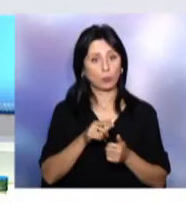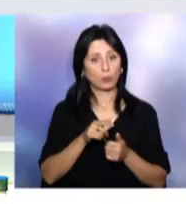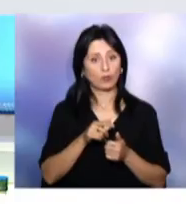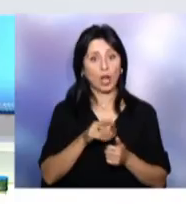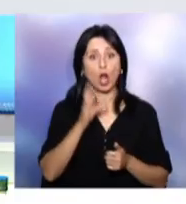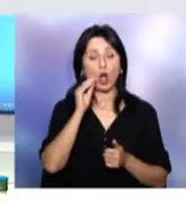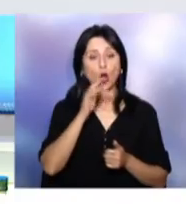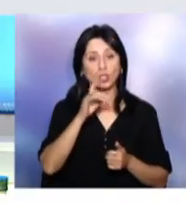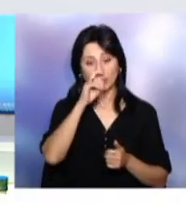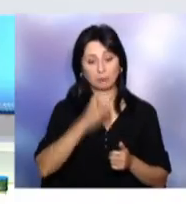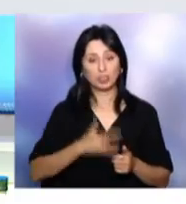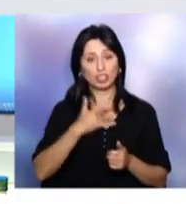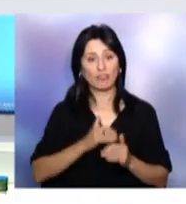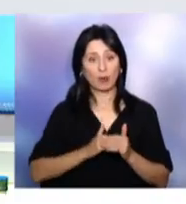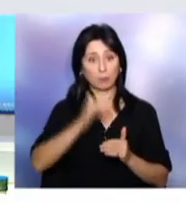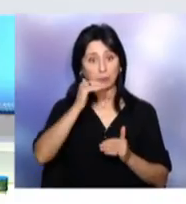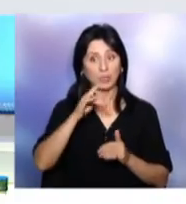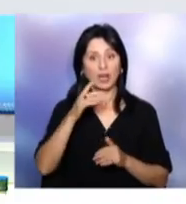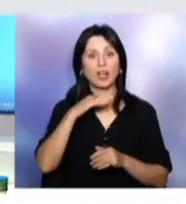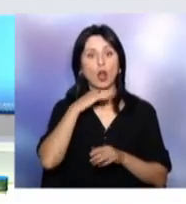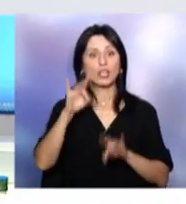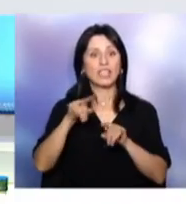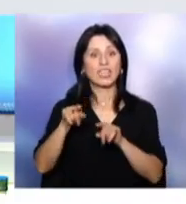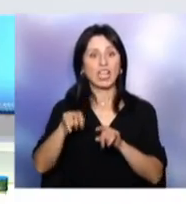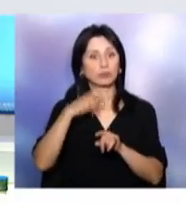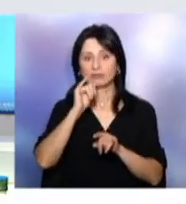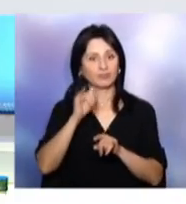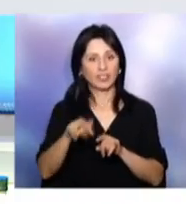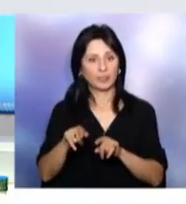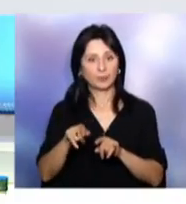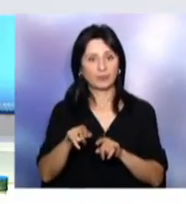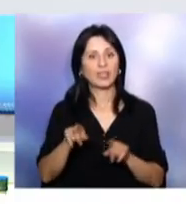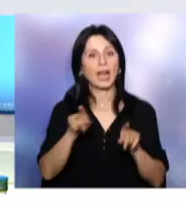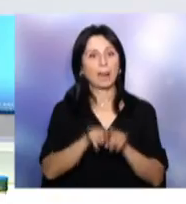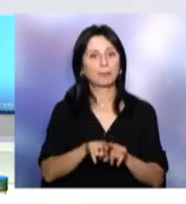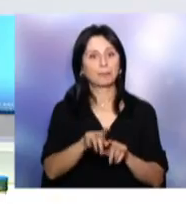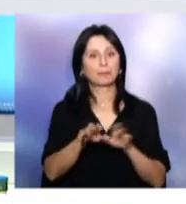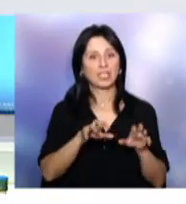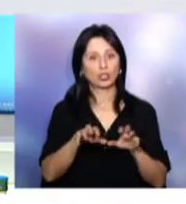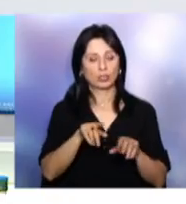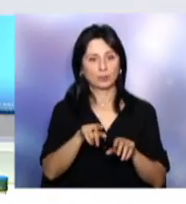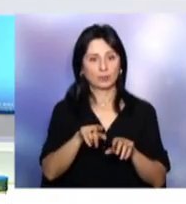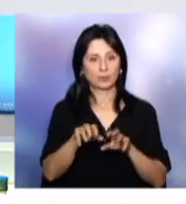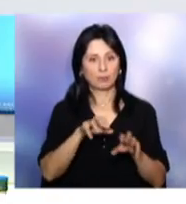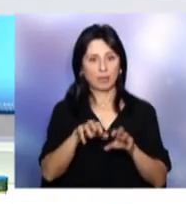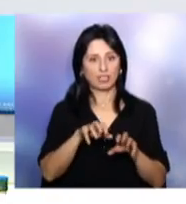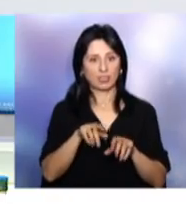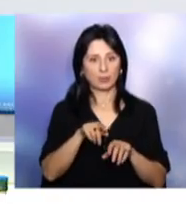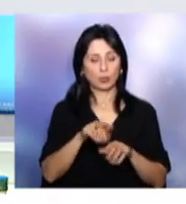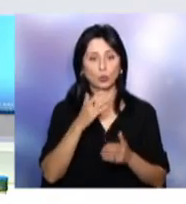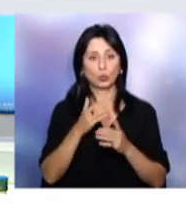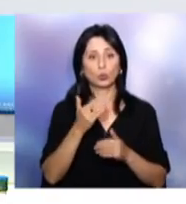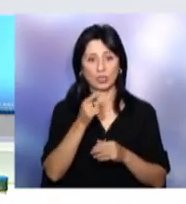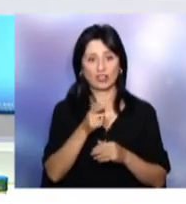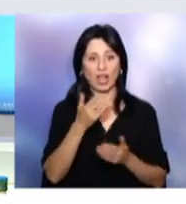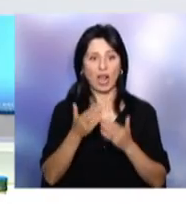როდესაც მომატებული მჟავობის შემთხვევაში ჩვენ ასეთ სიტამამს ვერ გამოვიჩენთ. ასევე ხდება მაგალითად მაწვნის შრატის შემთხვევაში.